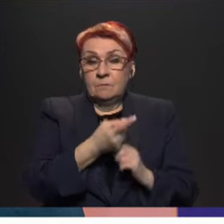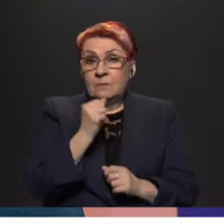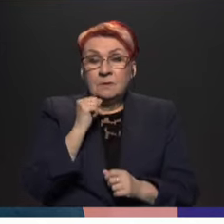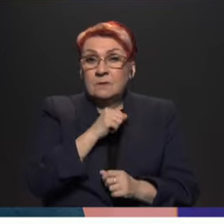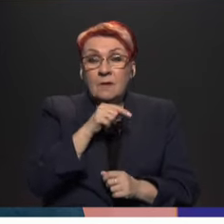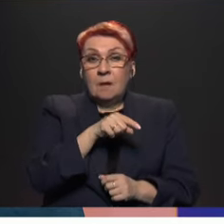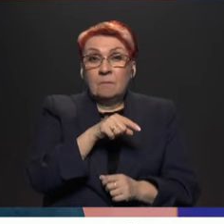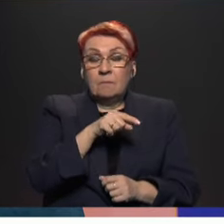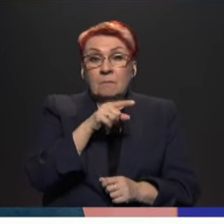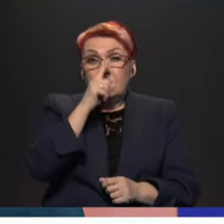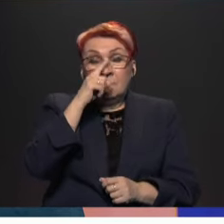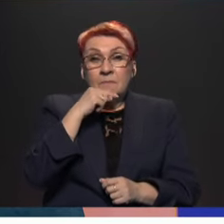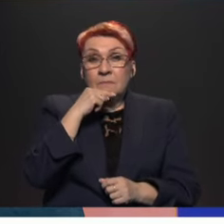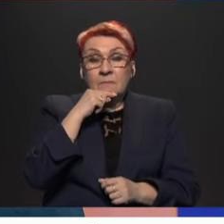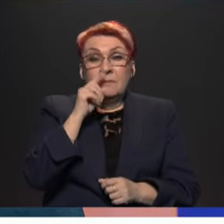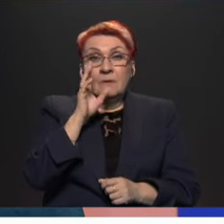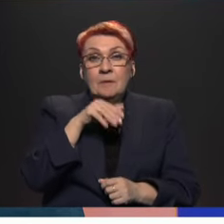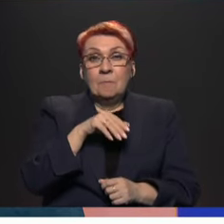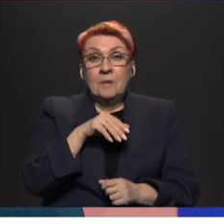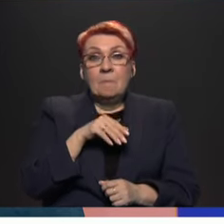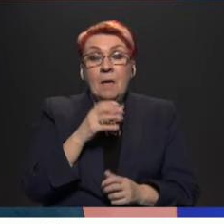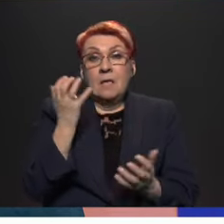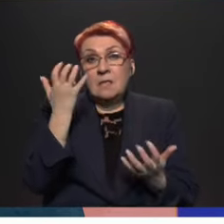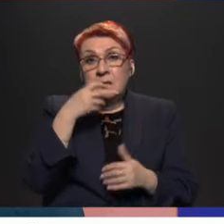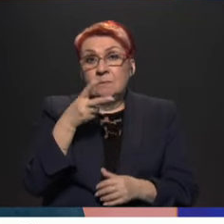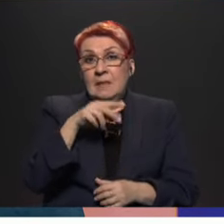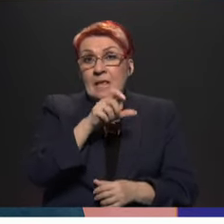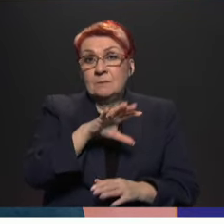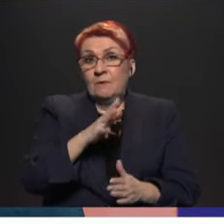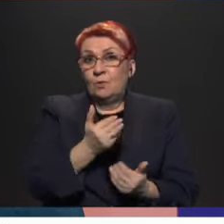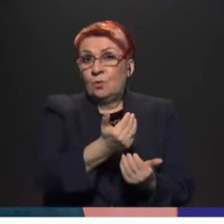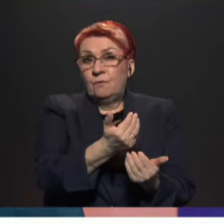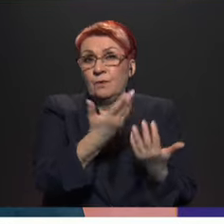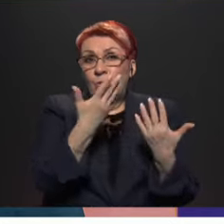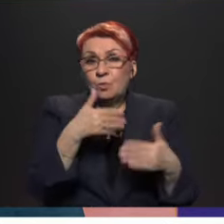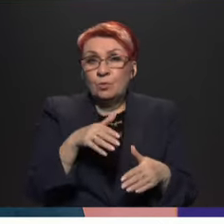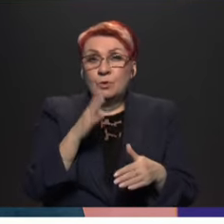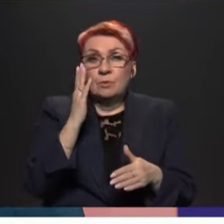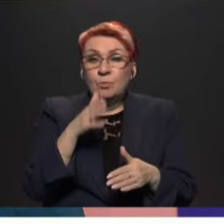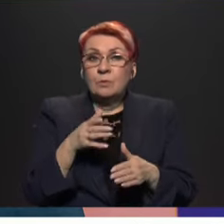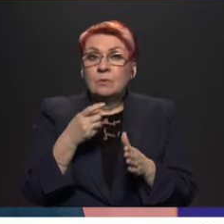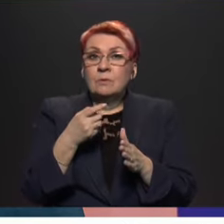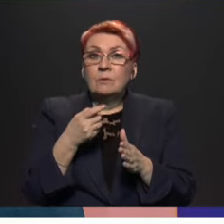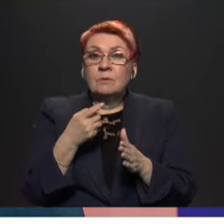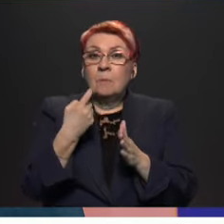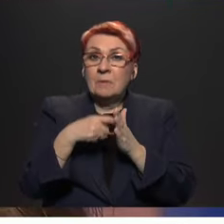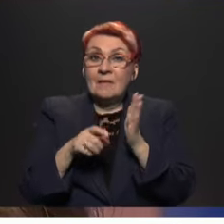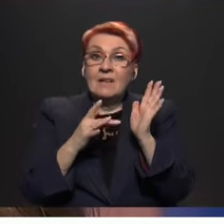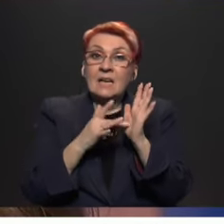не осознавая, незаметно для себя уже будет предавать